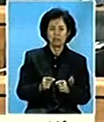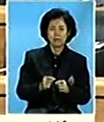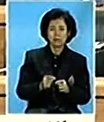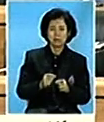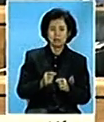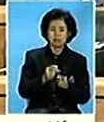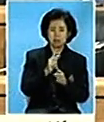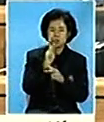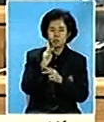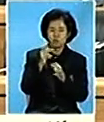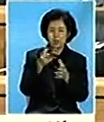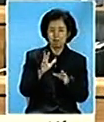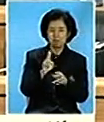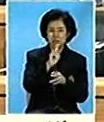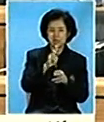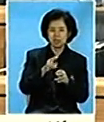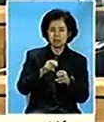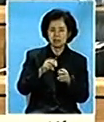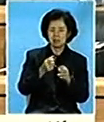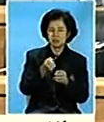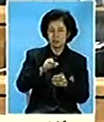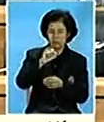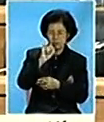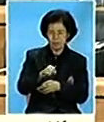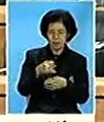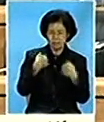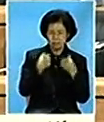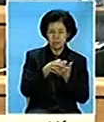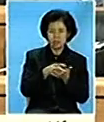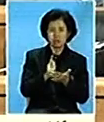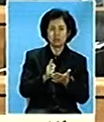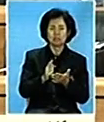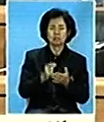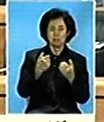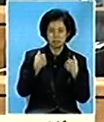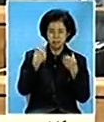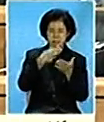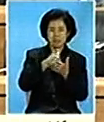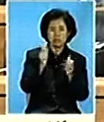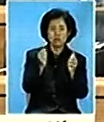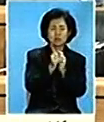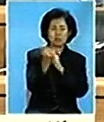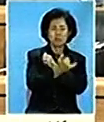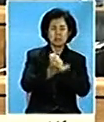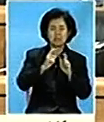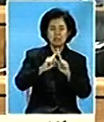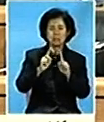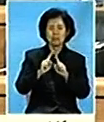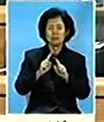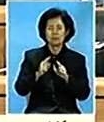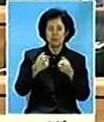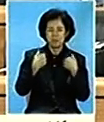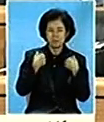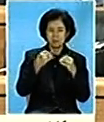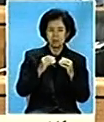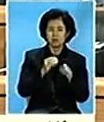าหากว่ากู้แล้วมาใช้ในสิ่งที่จำเป็นแล้วก็เป็นประโยชน์ก็จะเกิดประโยชน์กับประเทศชาติในเรื่องของการที่จะไป